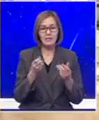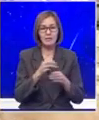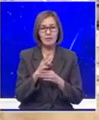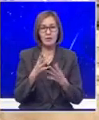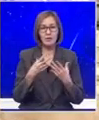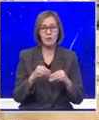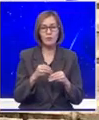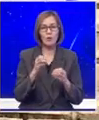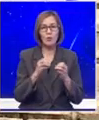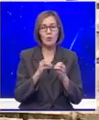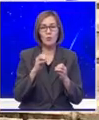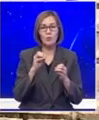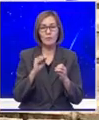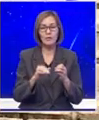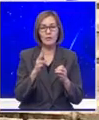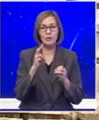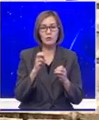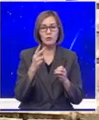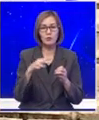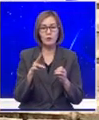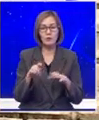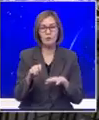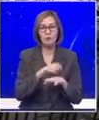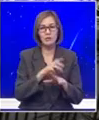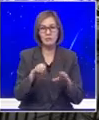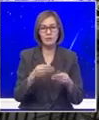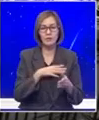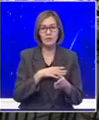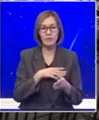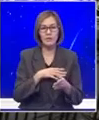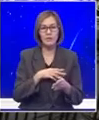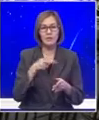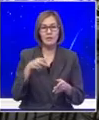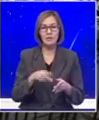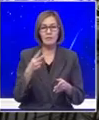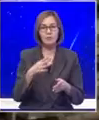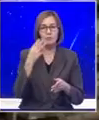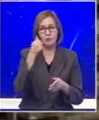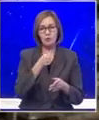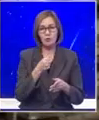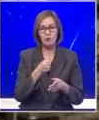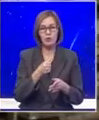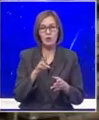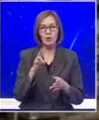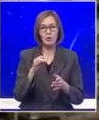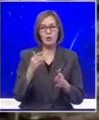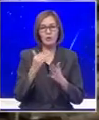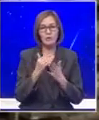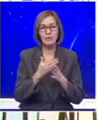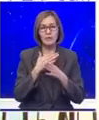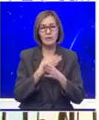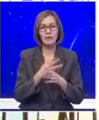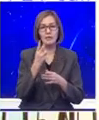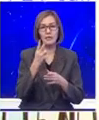етуге 10224 шаршы метр тұрғын үй пайдалануға берілмек. Осы орайда 2023 жылы Нұрлы жер бағдарламасы аясында